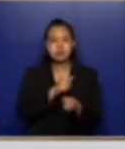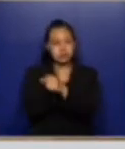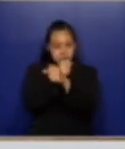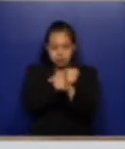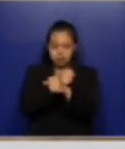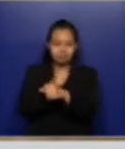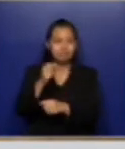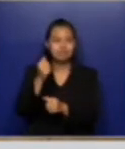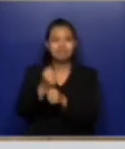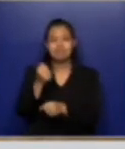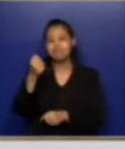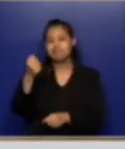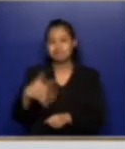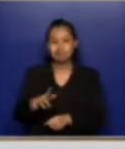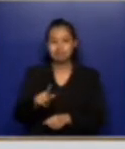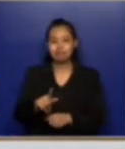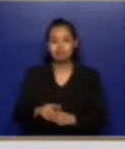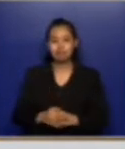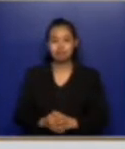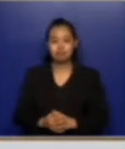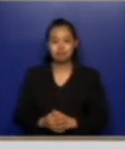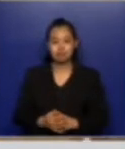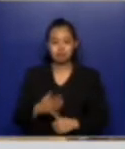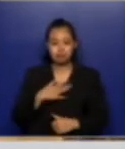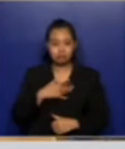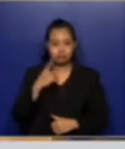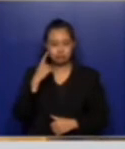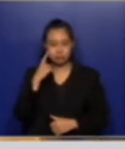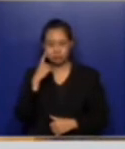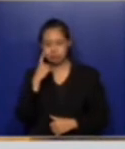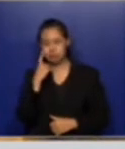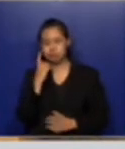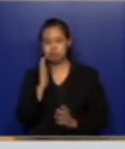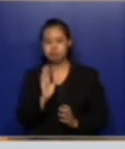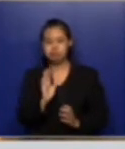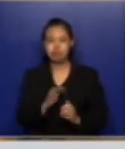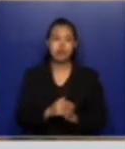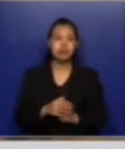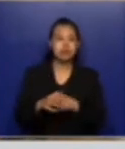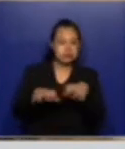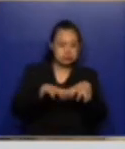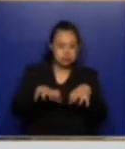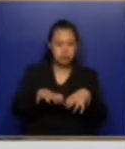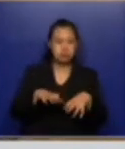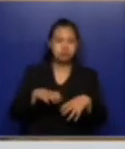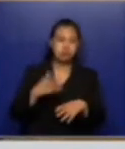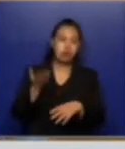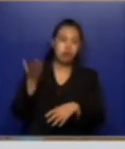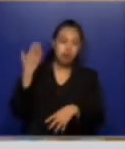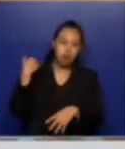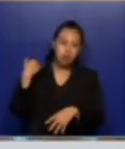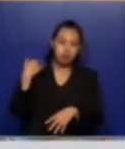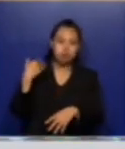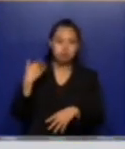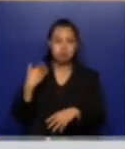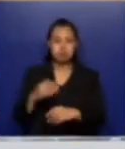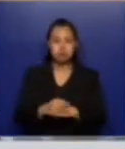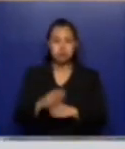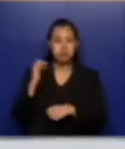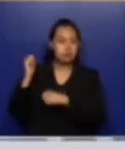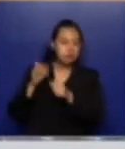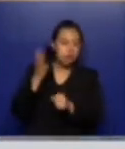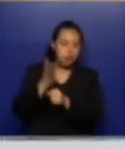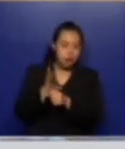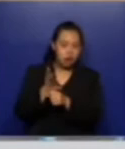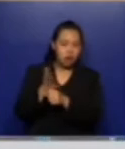ได้ผมจึงไม่แปลกใจเลยว่าท่านบริหารราชการมาตั้งแต่สมัยที่ท่านเป็นนายกครั้งแรกเนี่ย5ปีจนมา